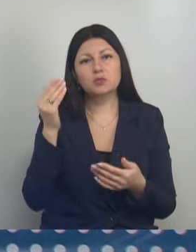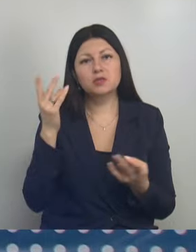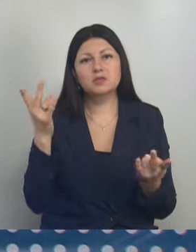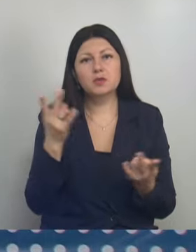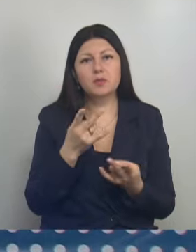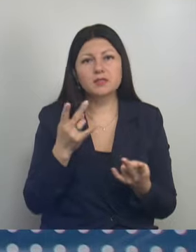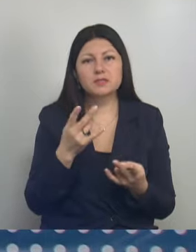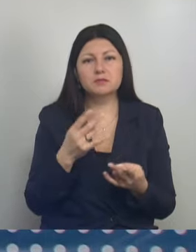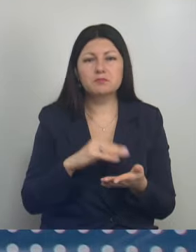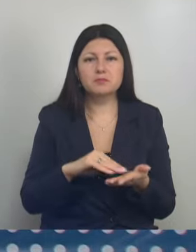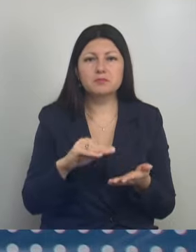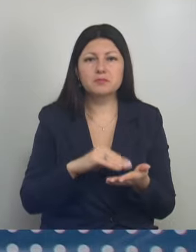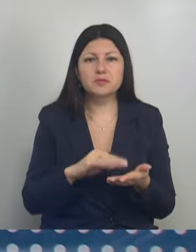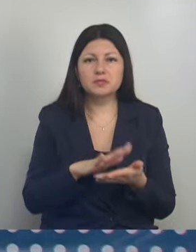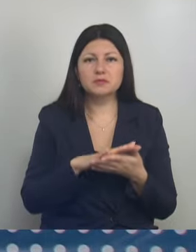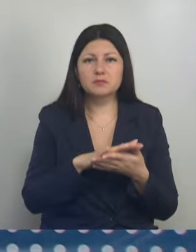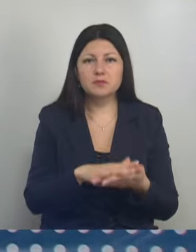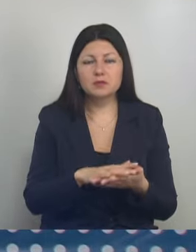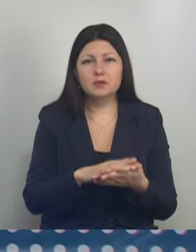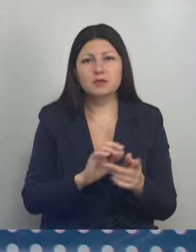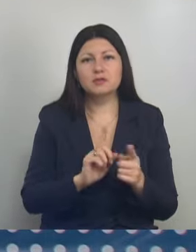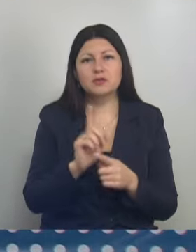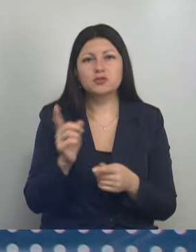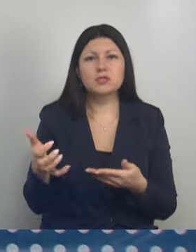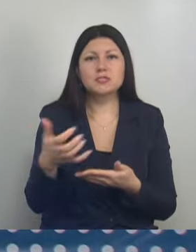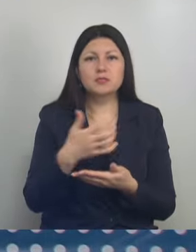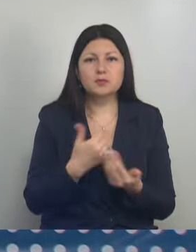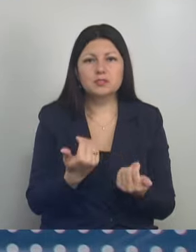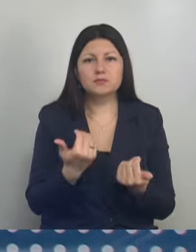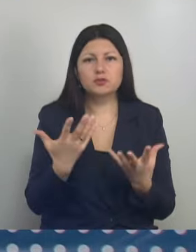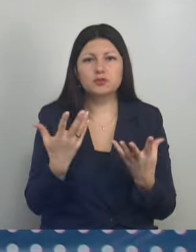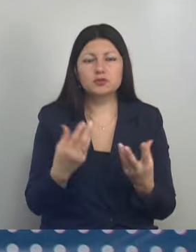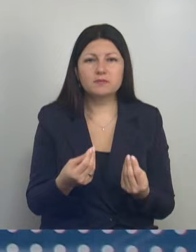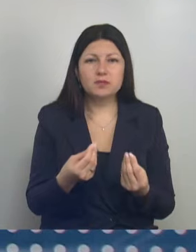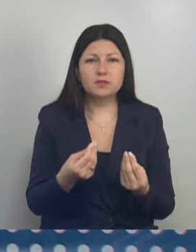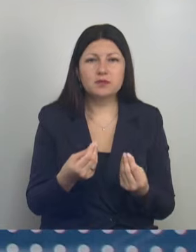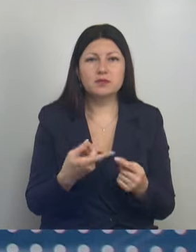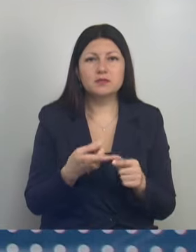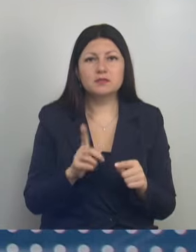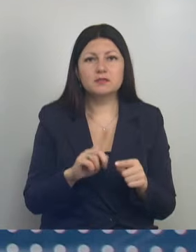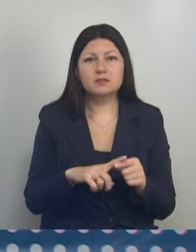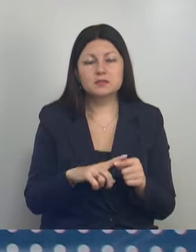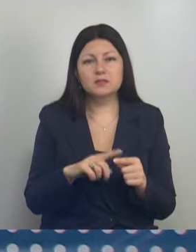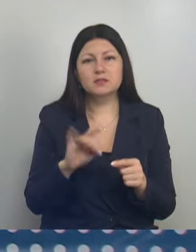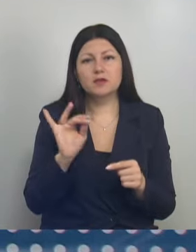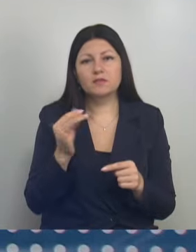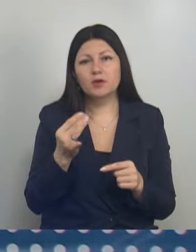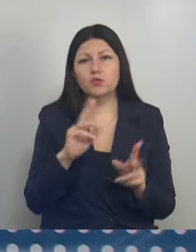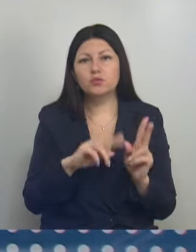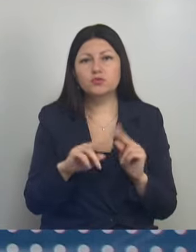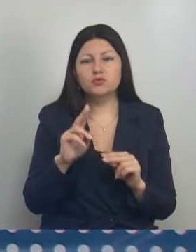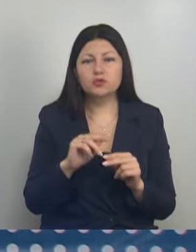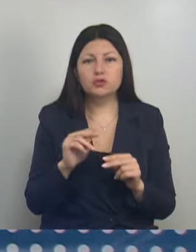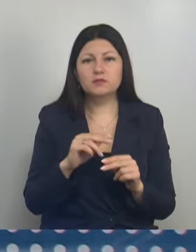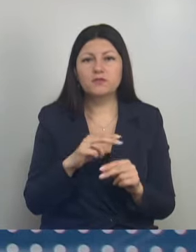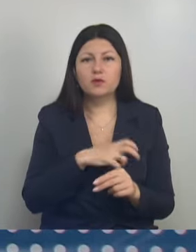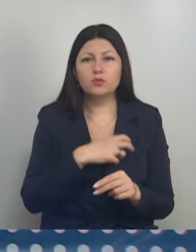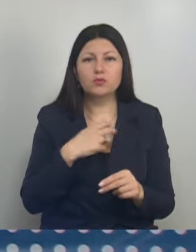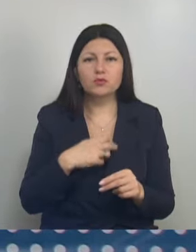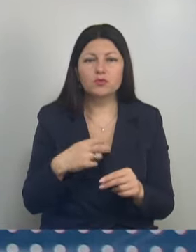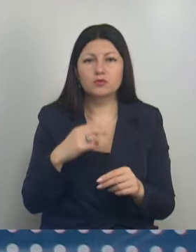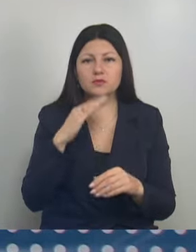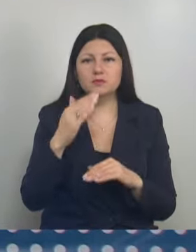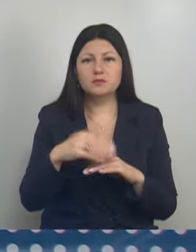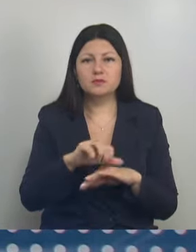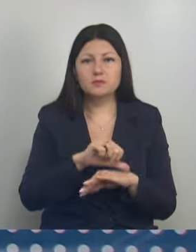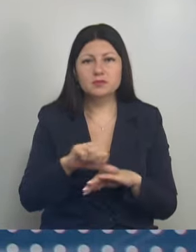необходимо подтвердить письменно. Заявления начали собирать с сегодняшнего дня. Исходя из этого, а также учитывая угрозы со стороны сопредельного